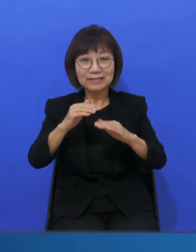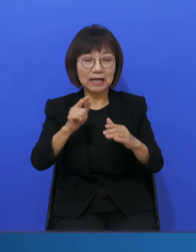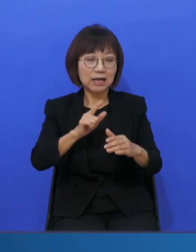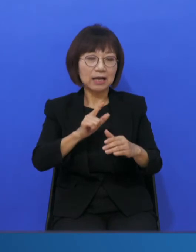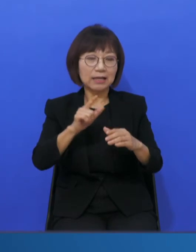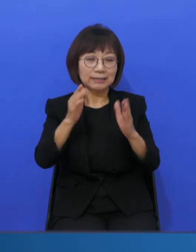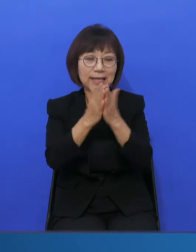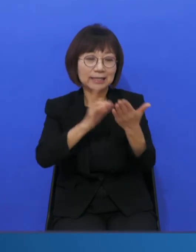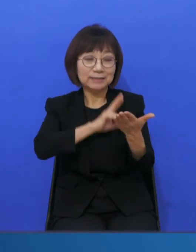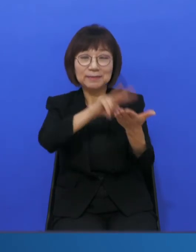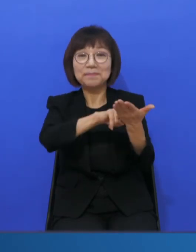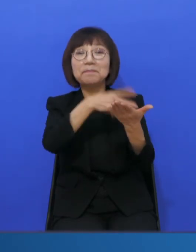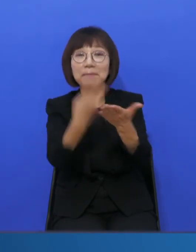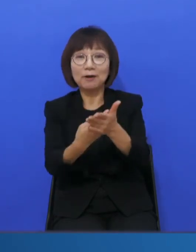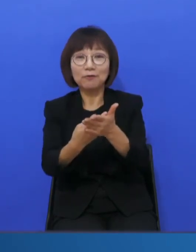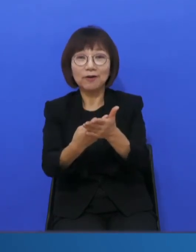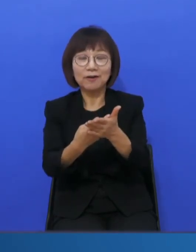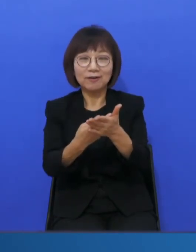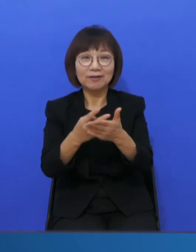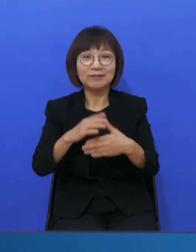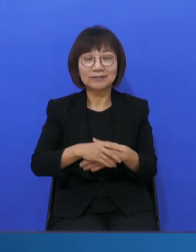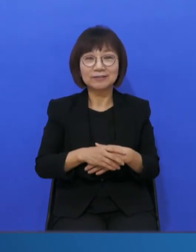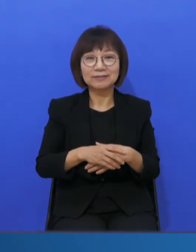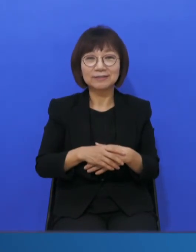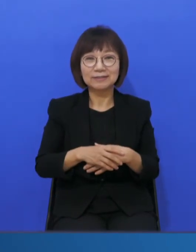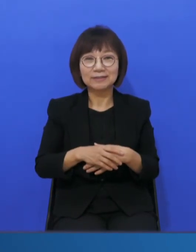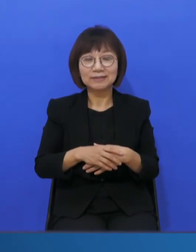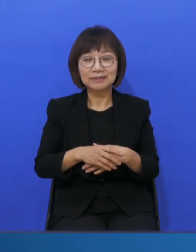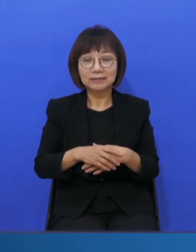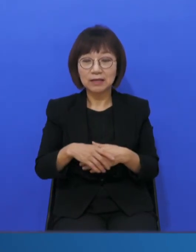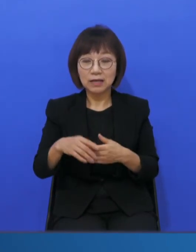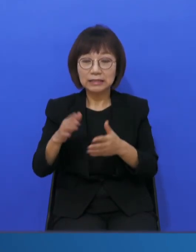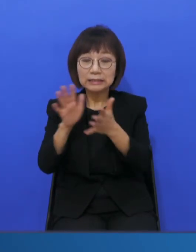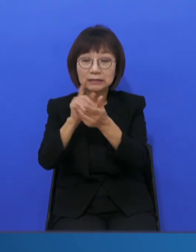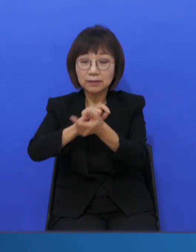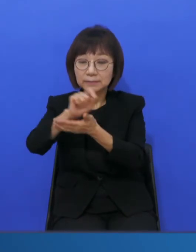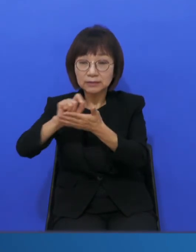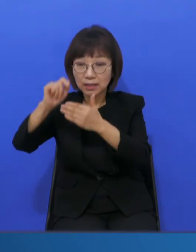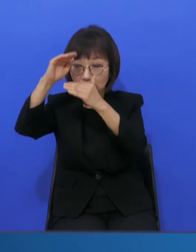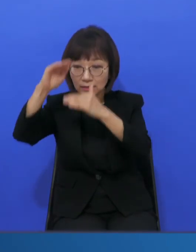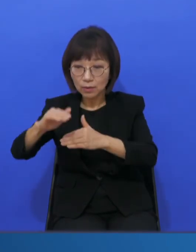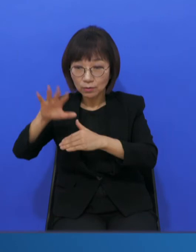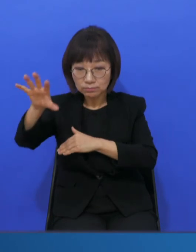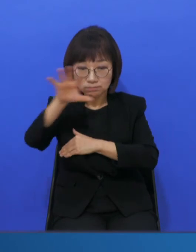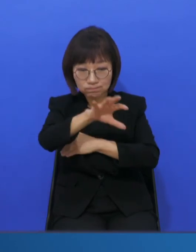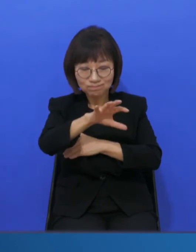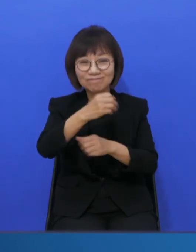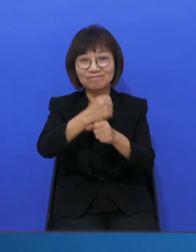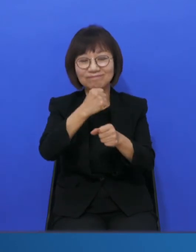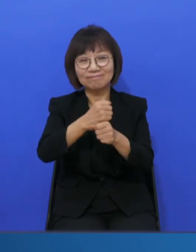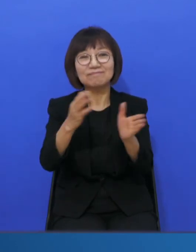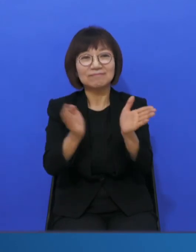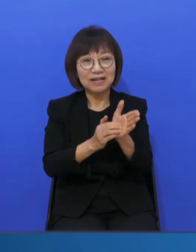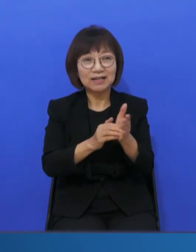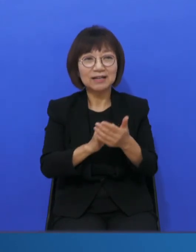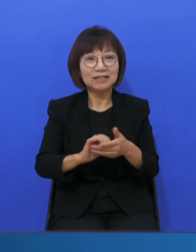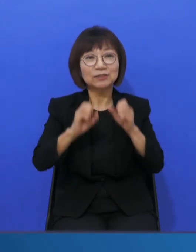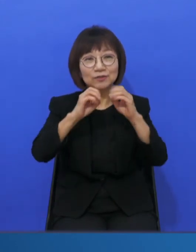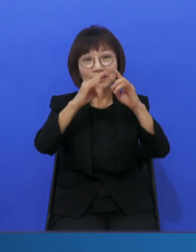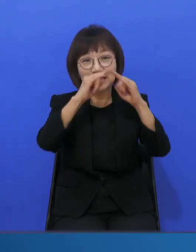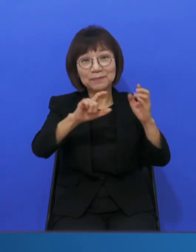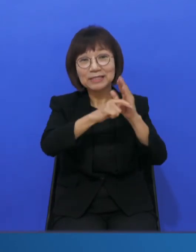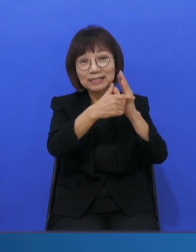훈련으로 교재명을 바꾸었고 뒤바뀐 목차도 친필본에 따라 바로잡았습니다. 전도캠프 시대의